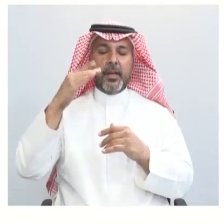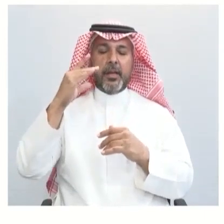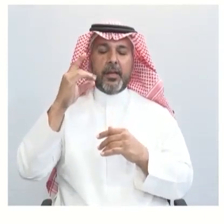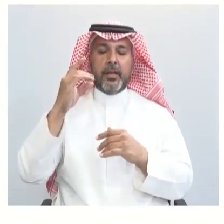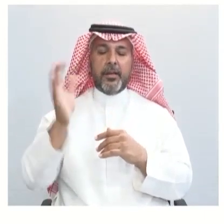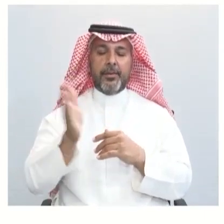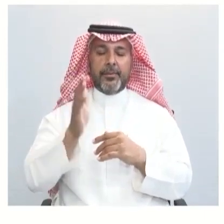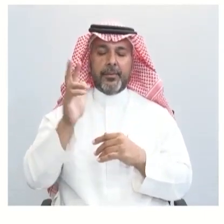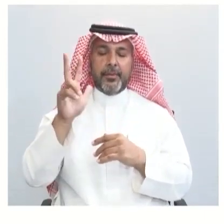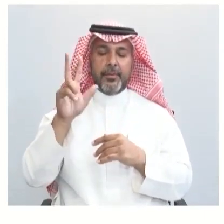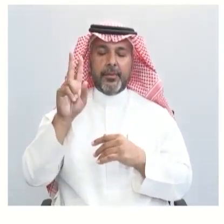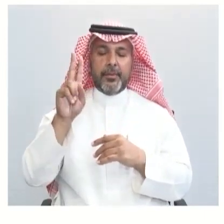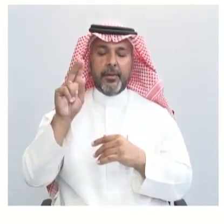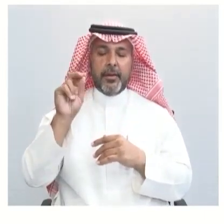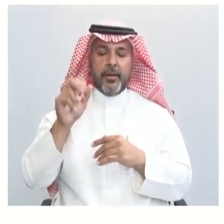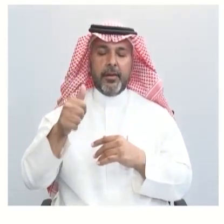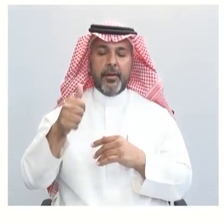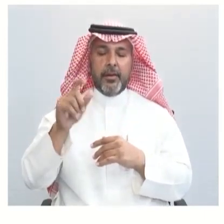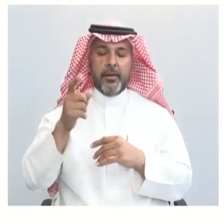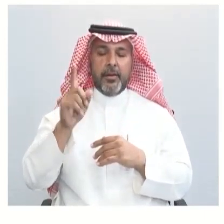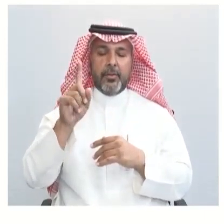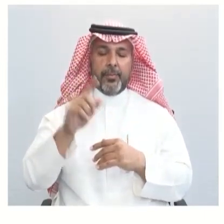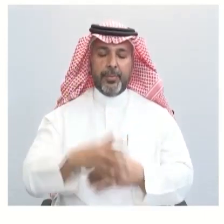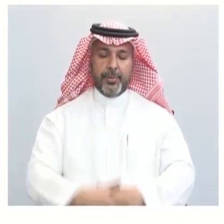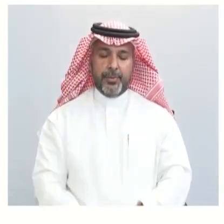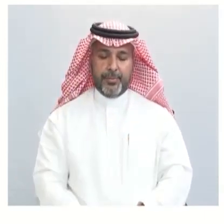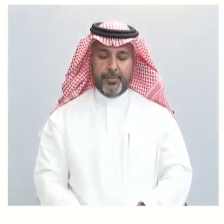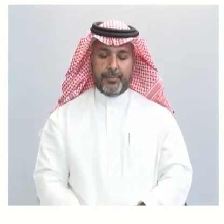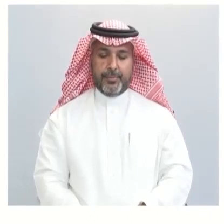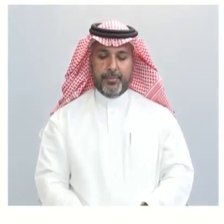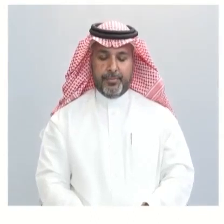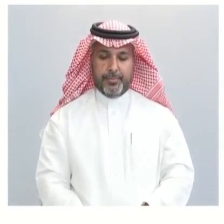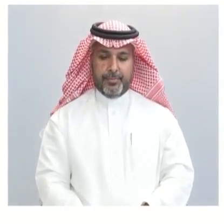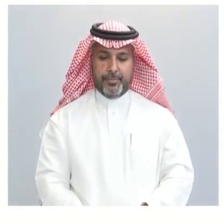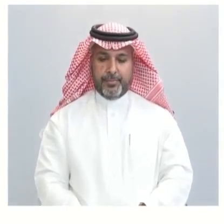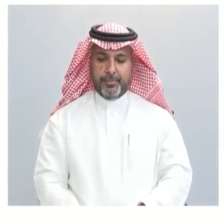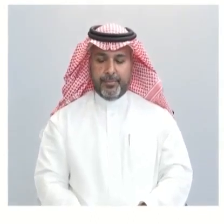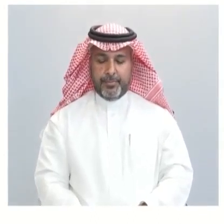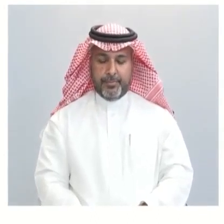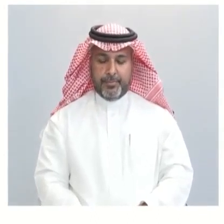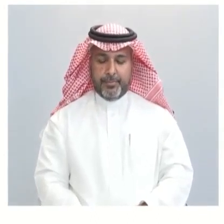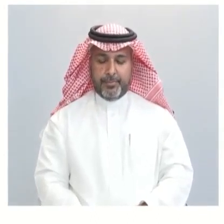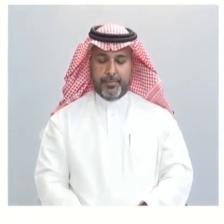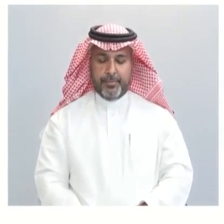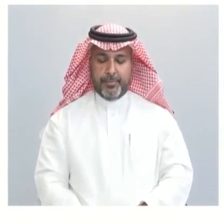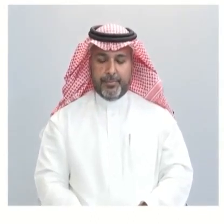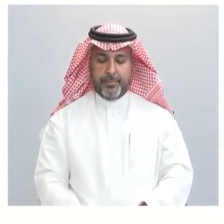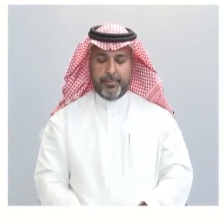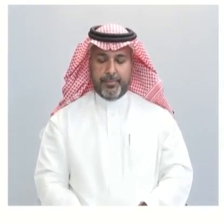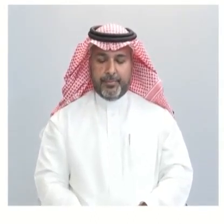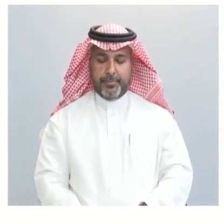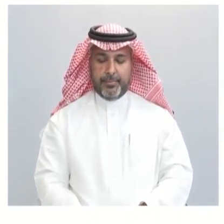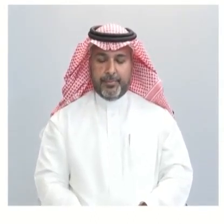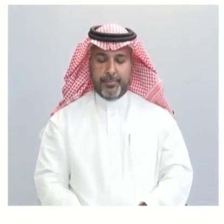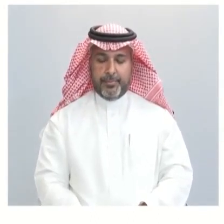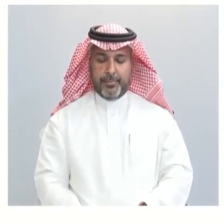الافقي طبعا اللي هو هنا عندنا نقول بشكل عام معدا سي اللي هي القيمه المجموعه على